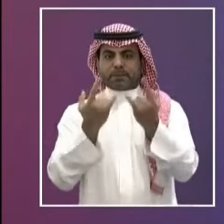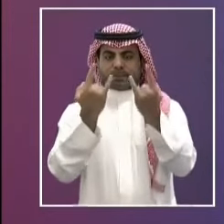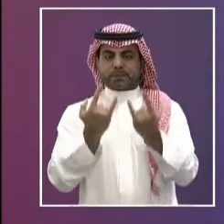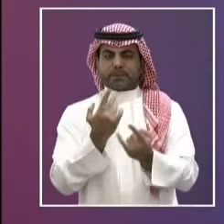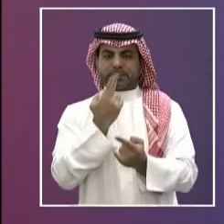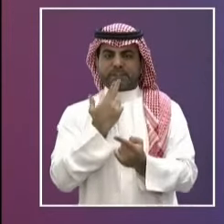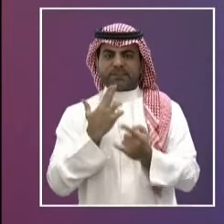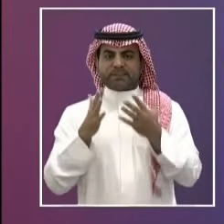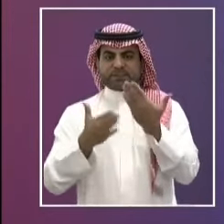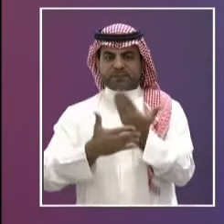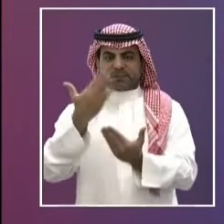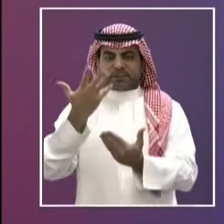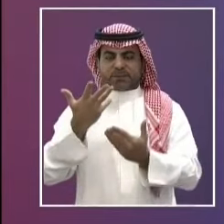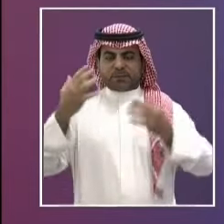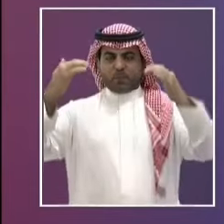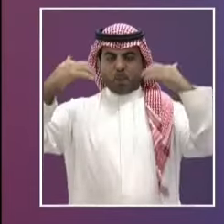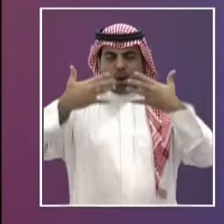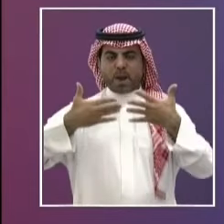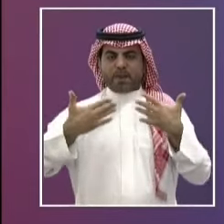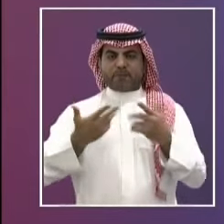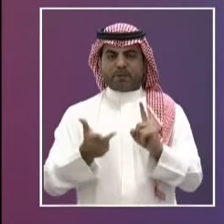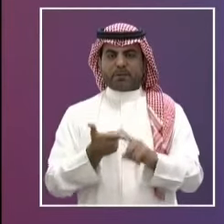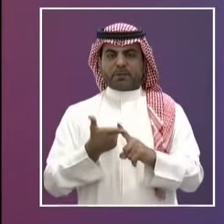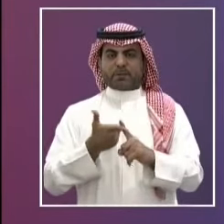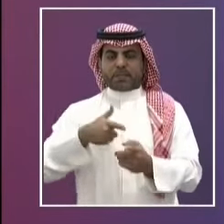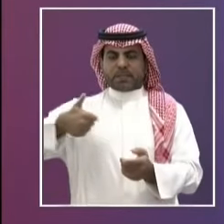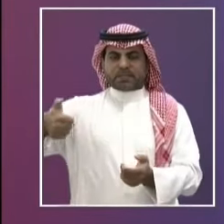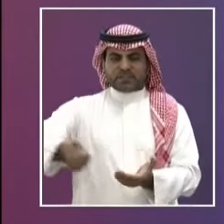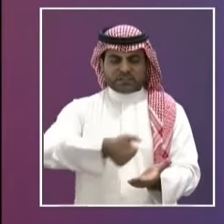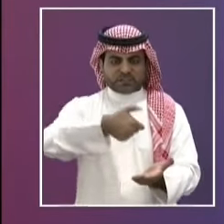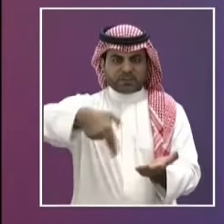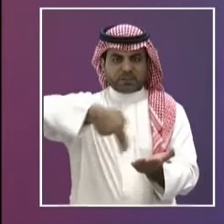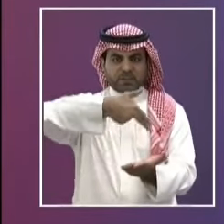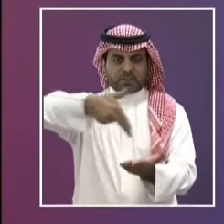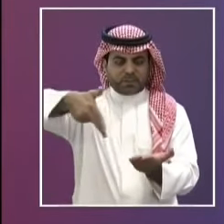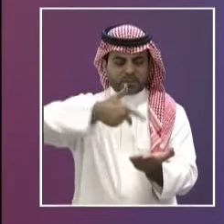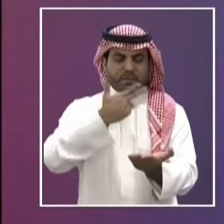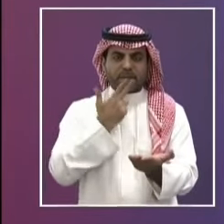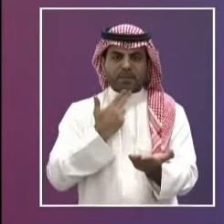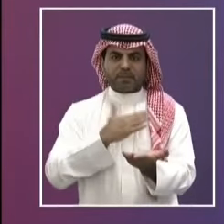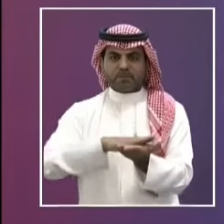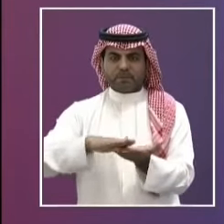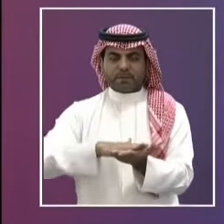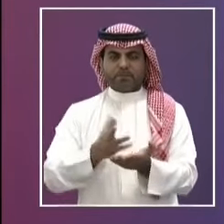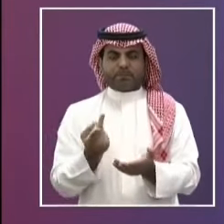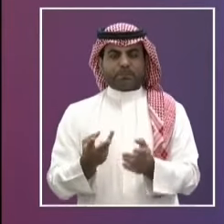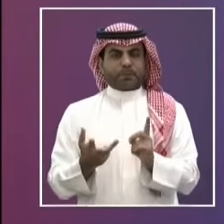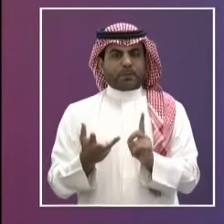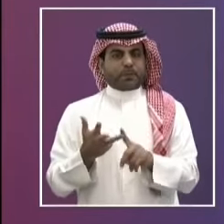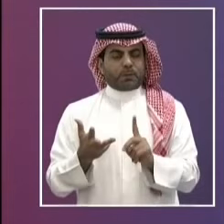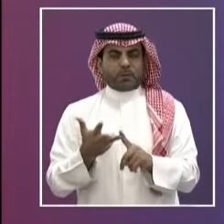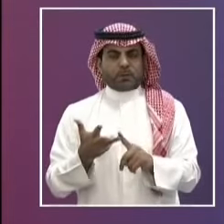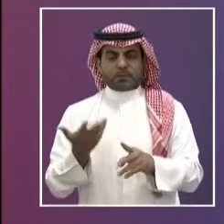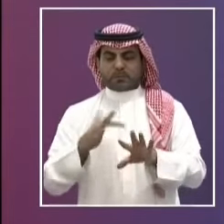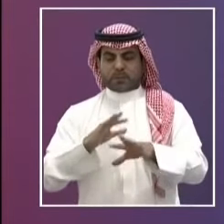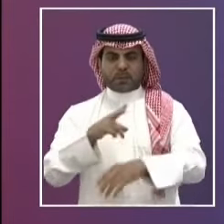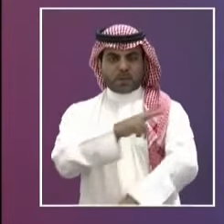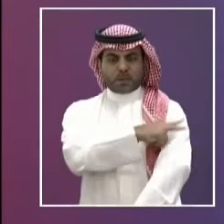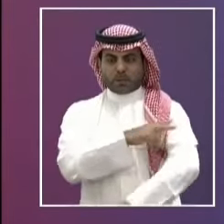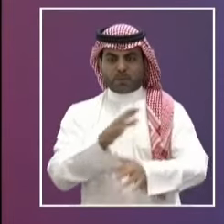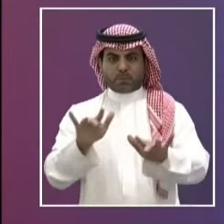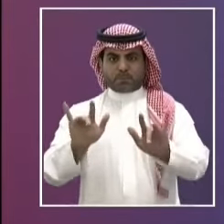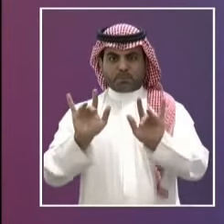حديثة ومكيفة ويتم تعقيمها بعد كل رحلة. أيضا الطاقة